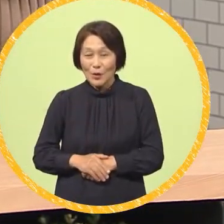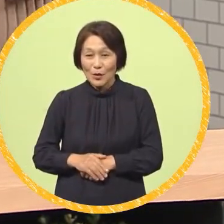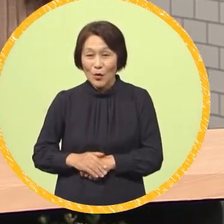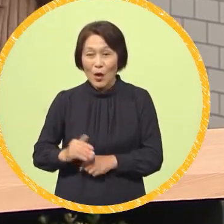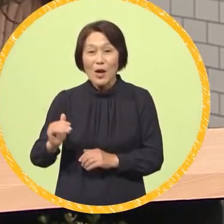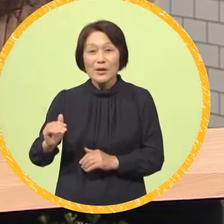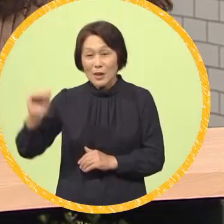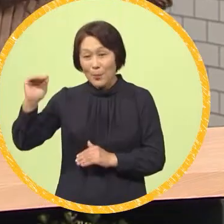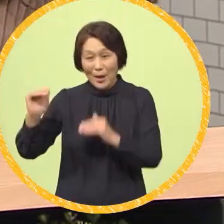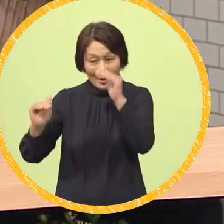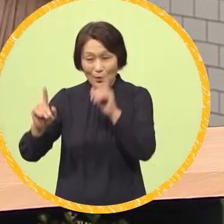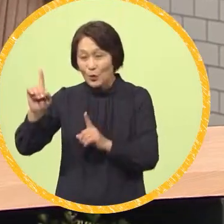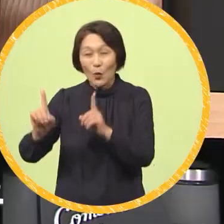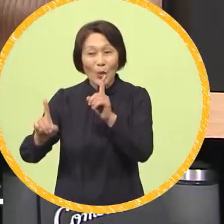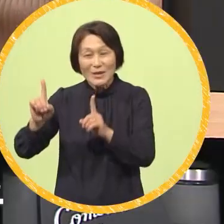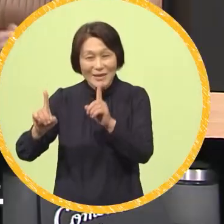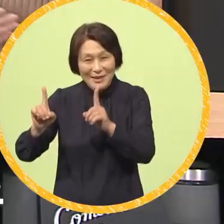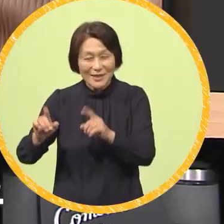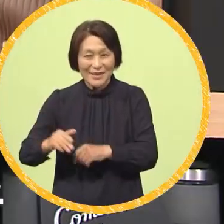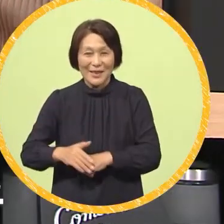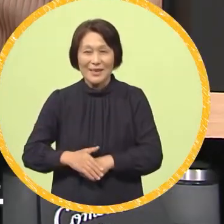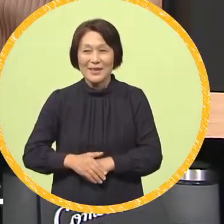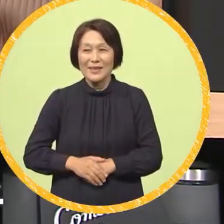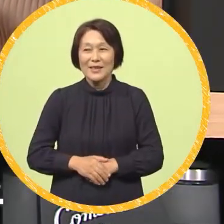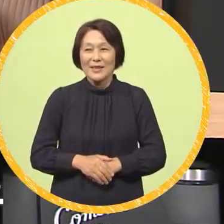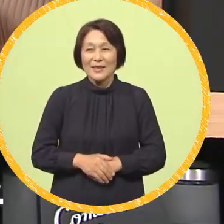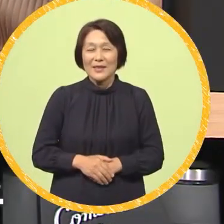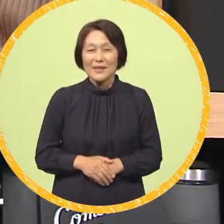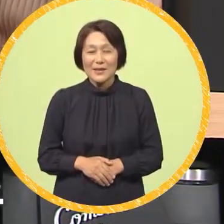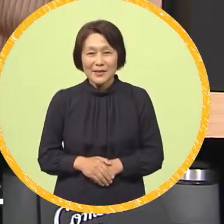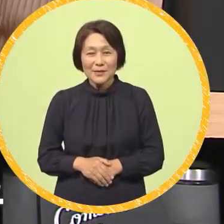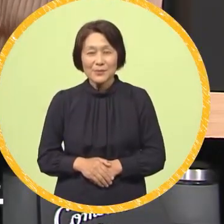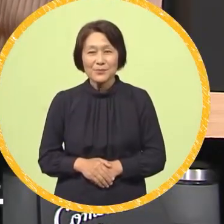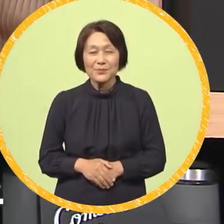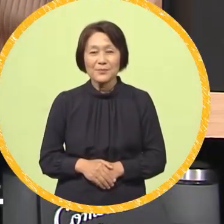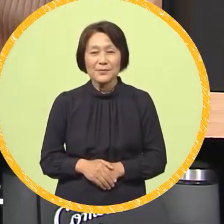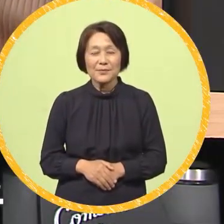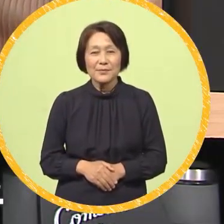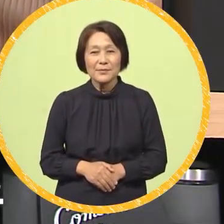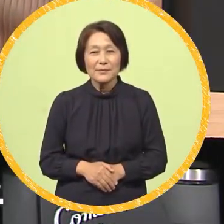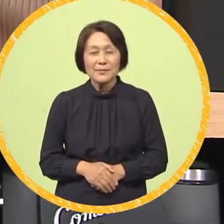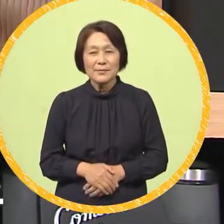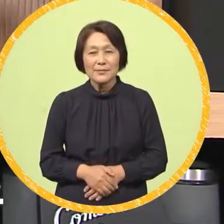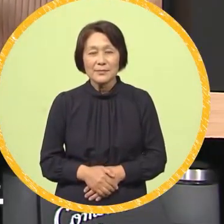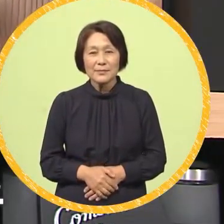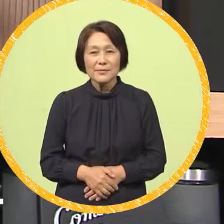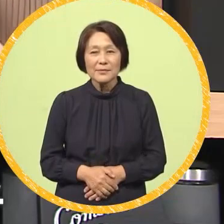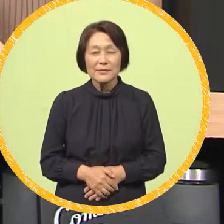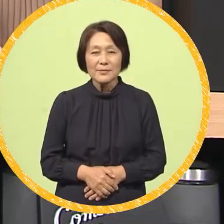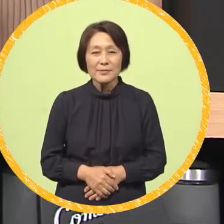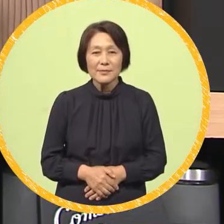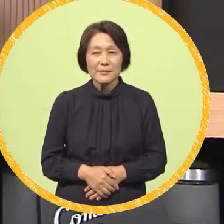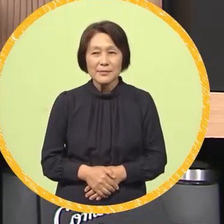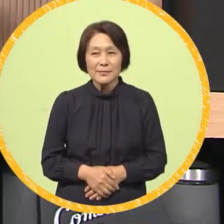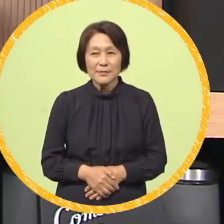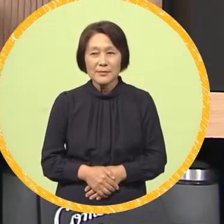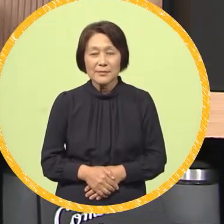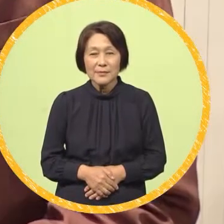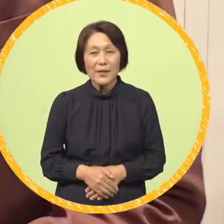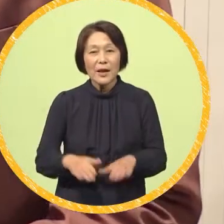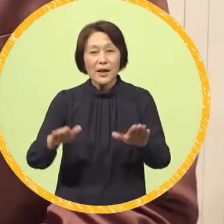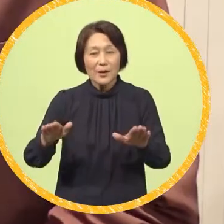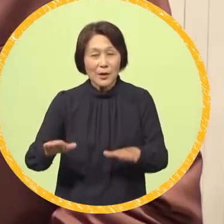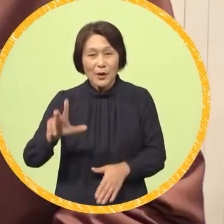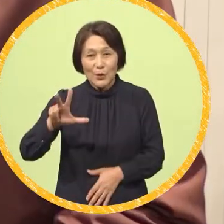あ、違う、 もうやめてそう、そんなね、空気が漂ってます。 違うから、偉そうです、すいません。 さて、今日は何です